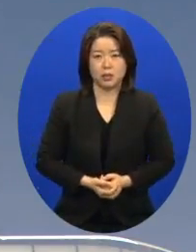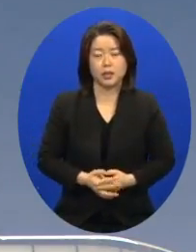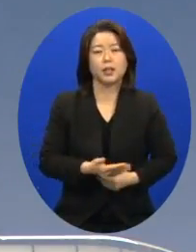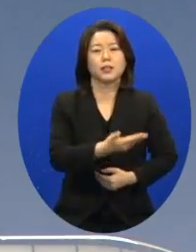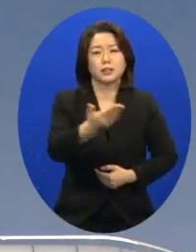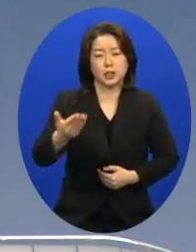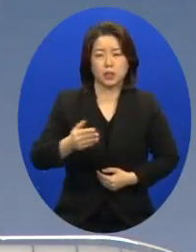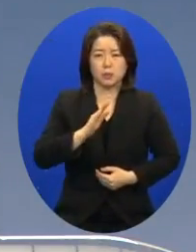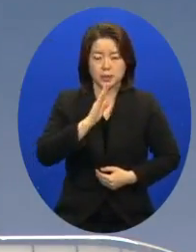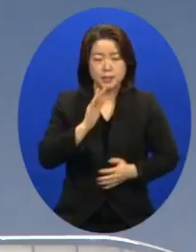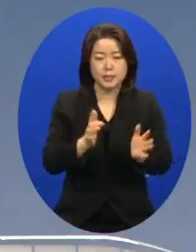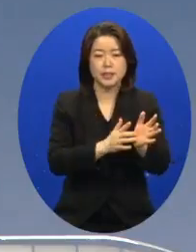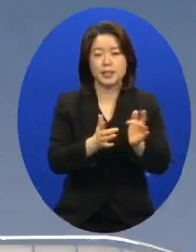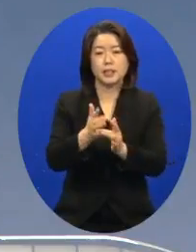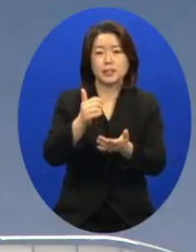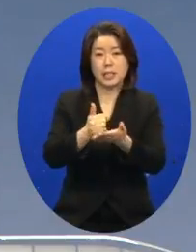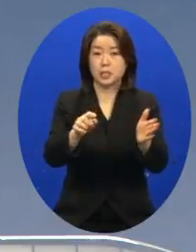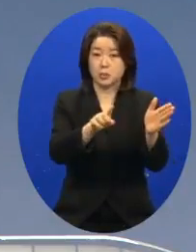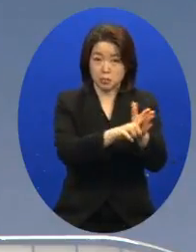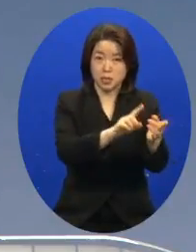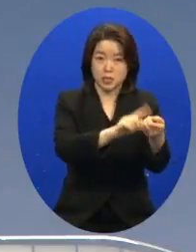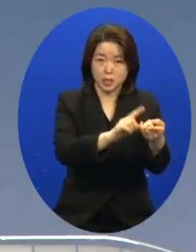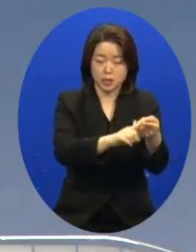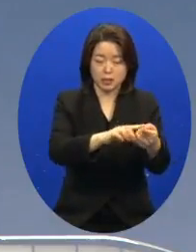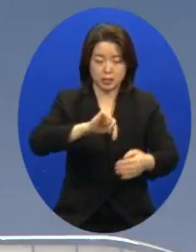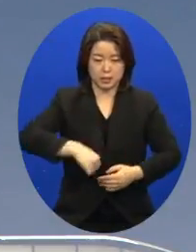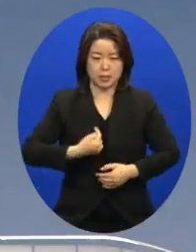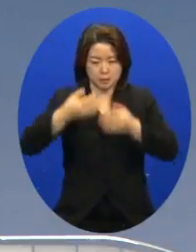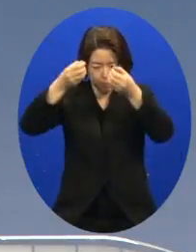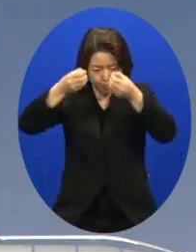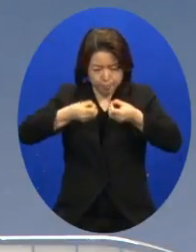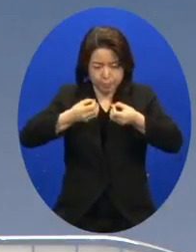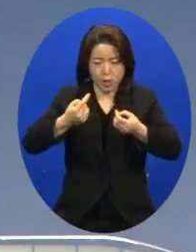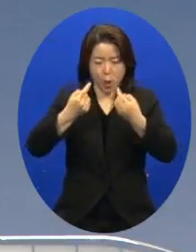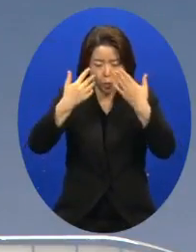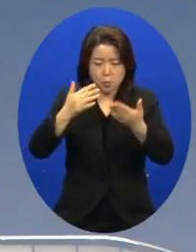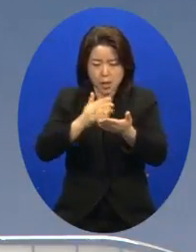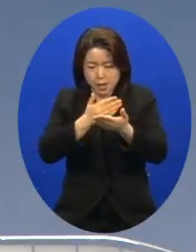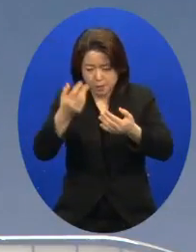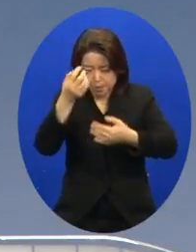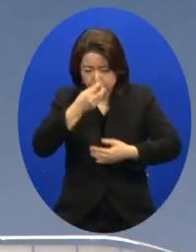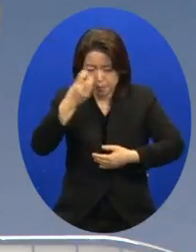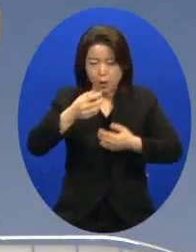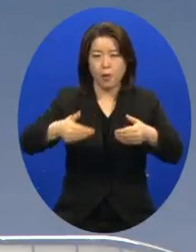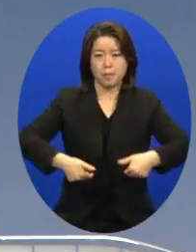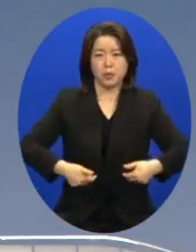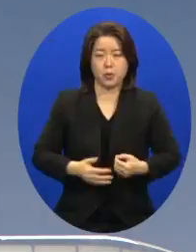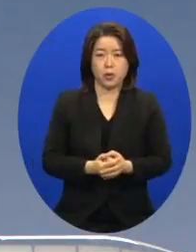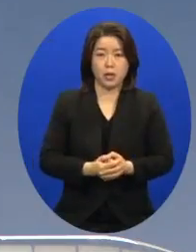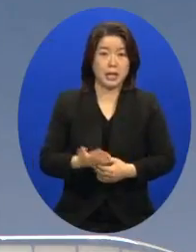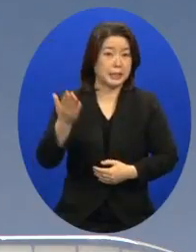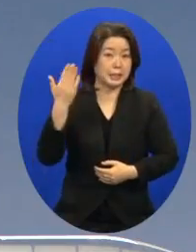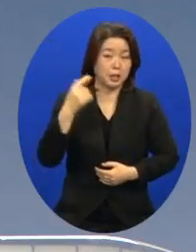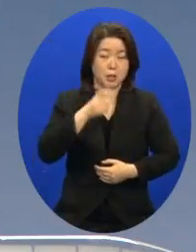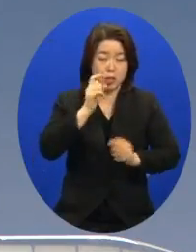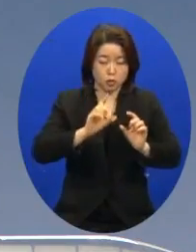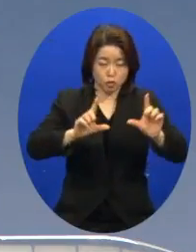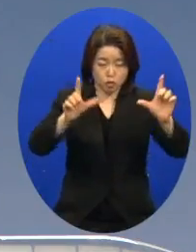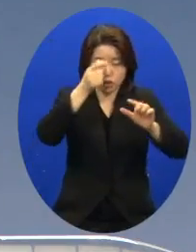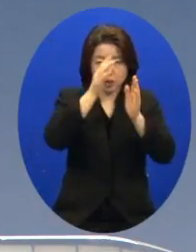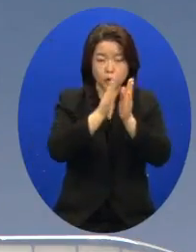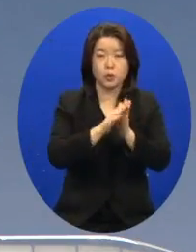여러분이 진짜 예수님을 믿는 지 스스로 분명하게 점검해야 합니다 지난 수요일 수유 기도할 때